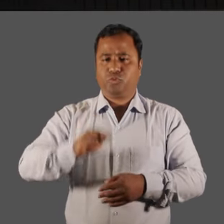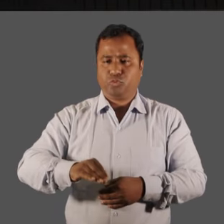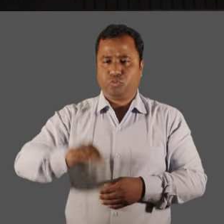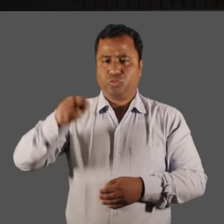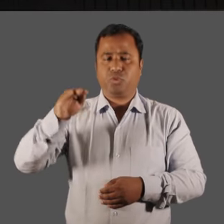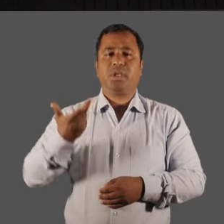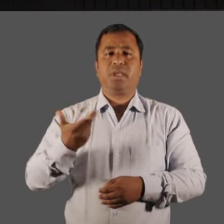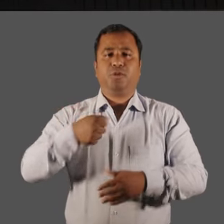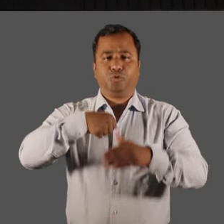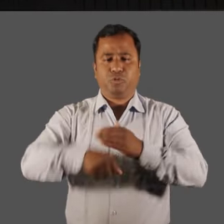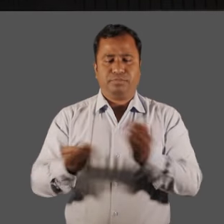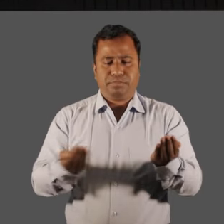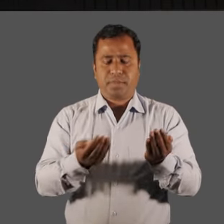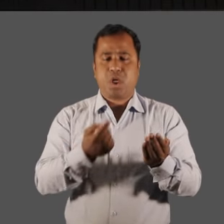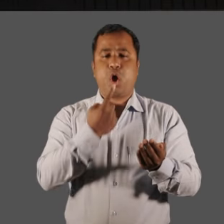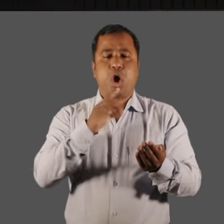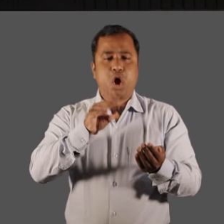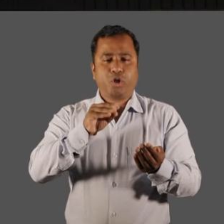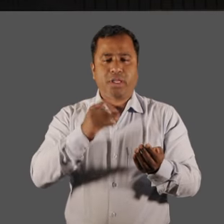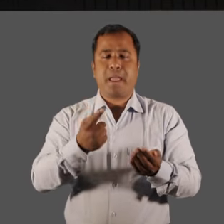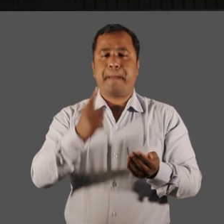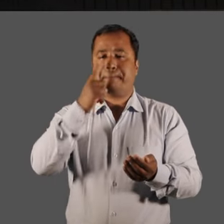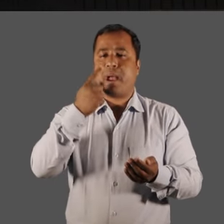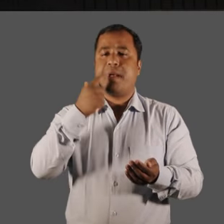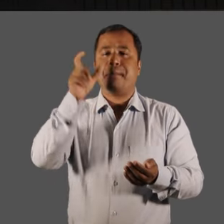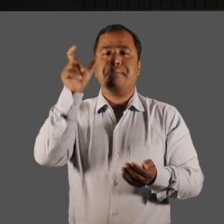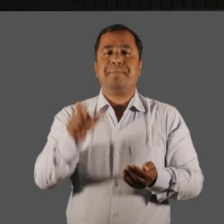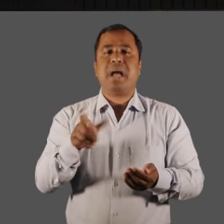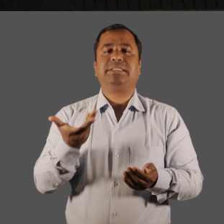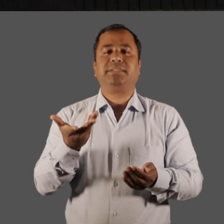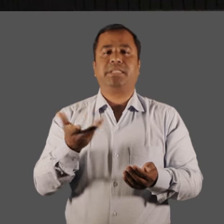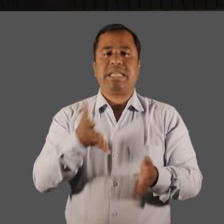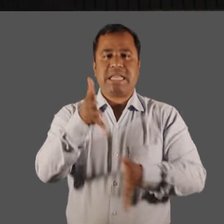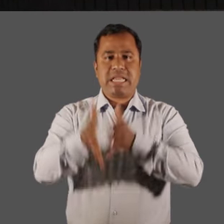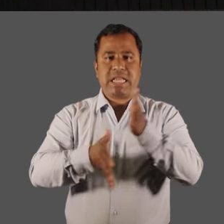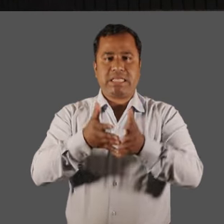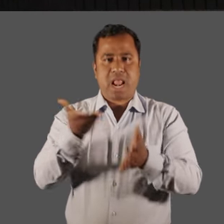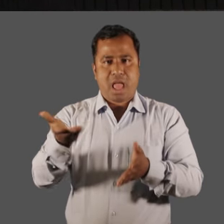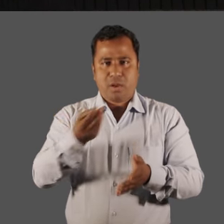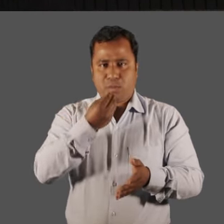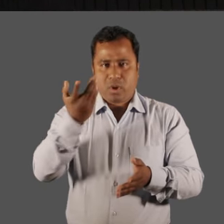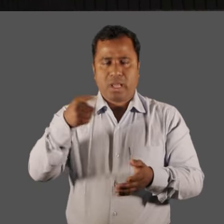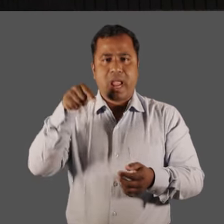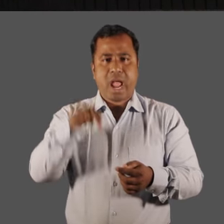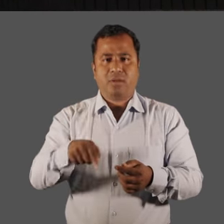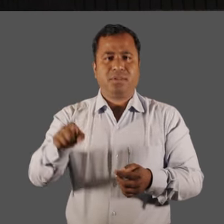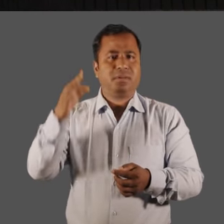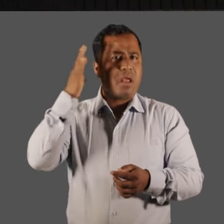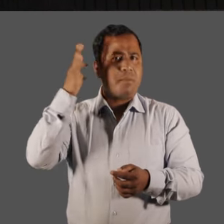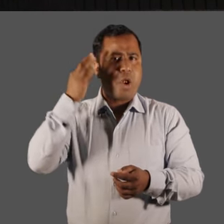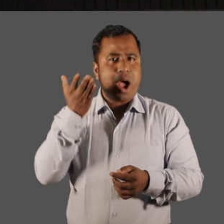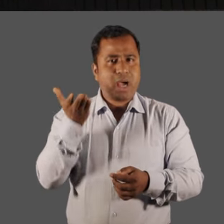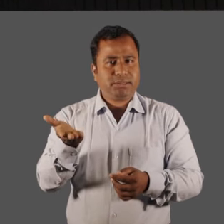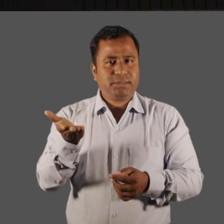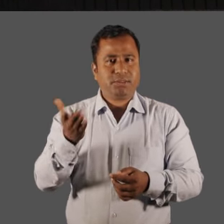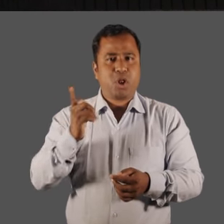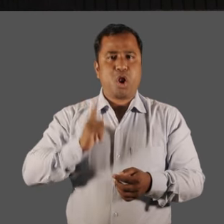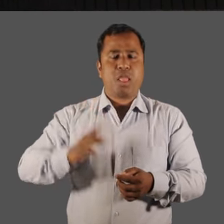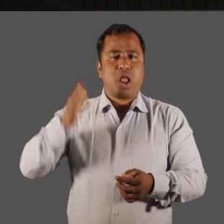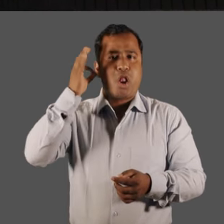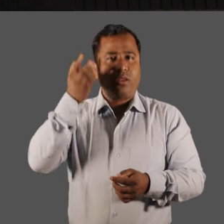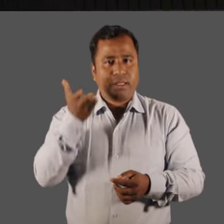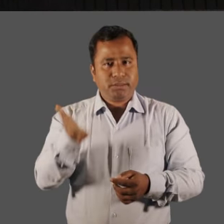শিখি মায়ের কাছ থেকে ভাষা শিখি। আপনি বলছিলেন যে আপনার মায়ের ভাষা হচ্ছে ইশারা ভাষা কিন্তু আপনি যেহেতু শুনতে পান, আপনার তো আসলে